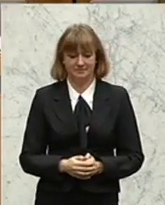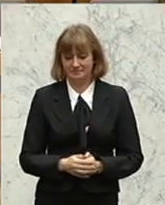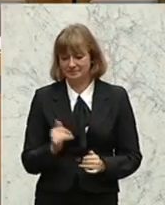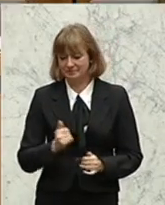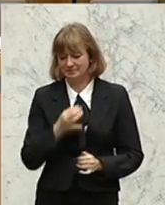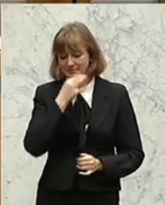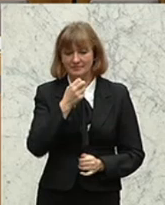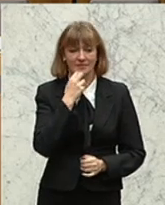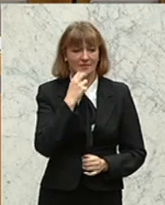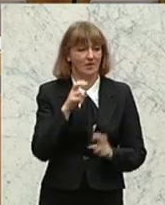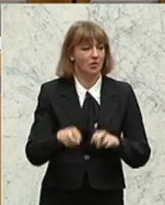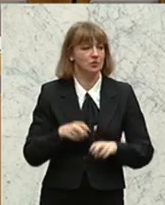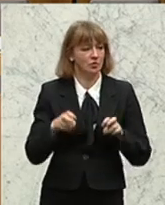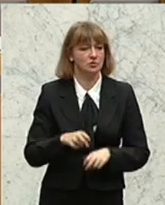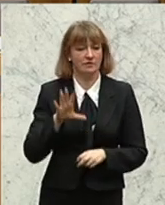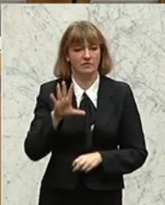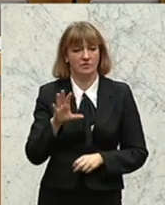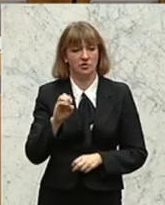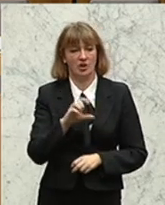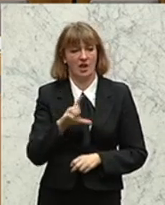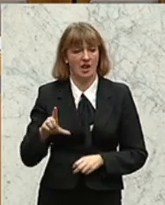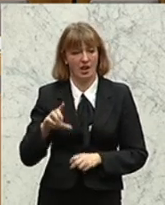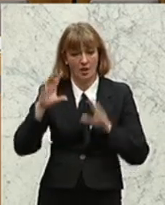am Wort ist der abger Josef schellhn bitte schön